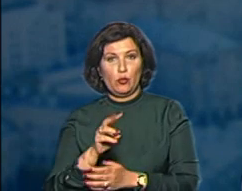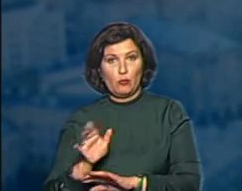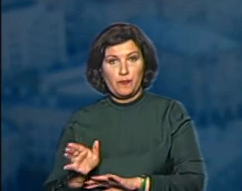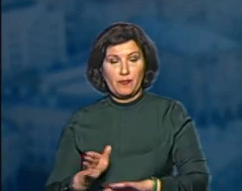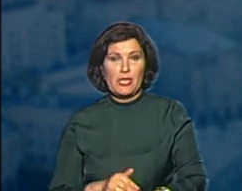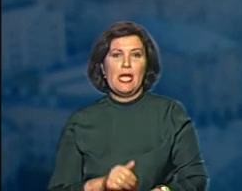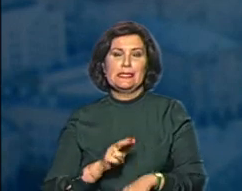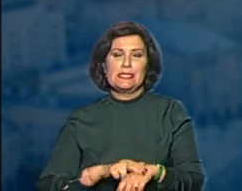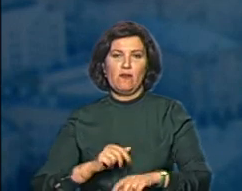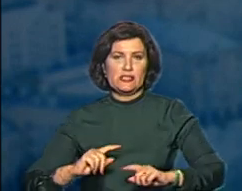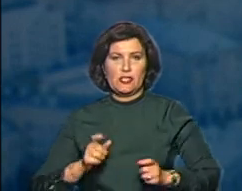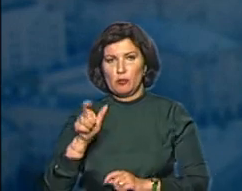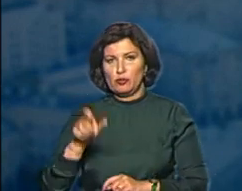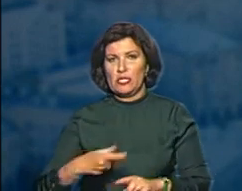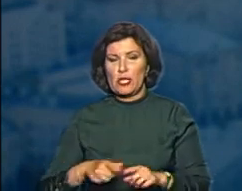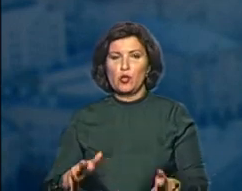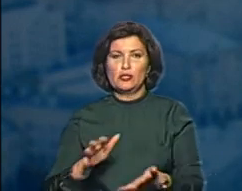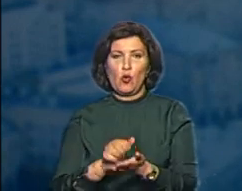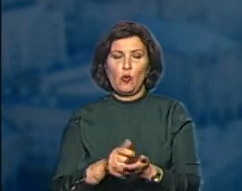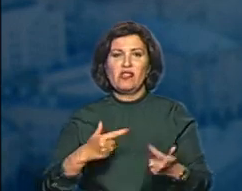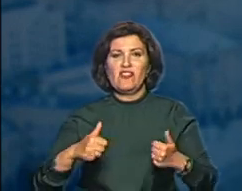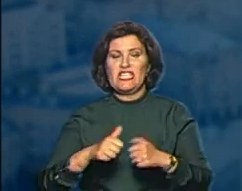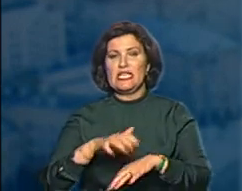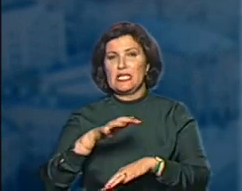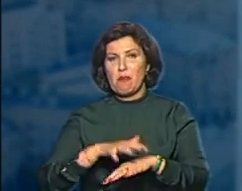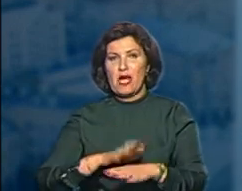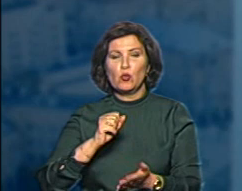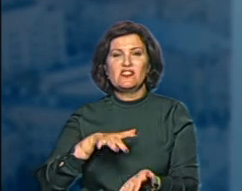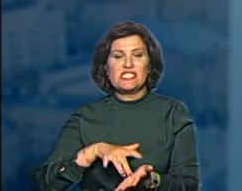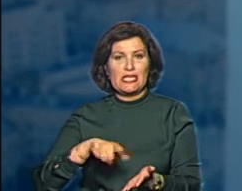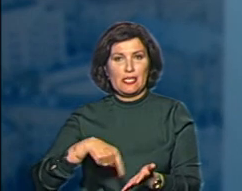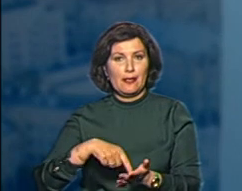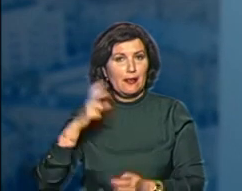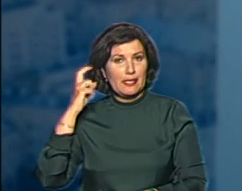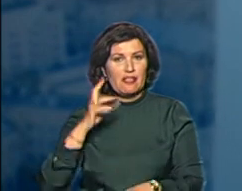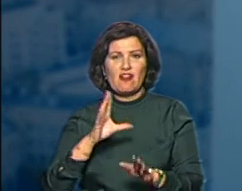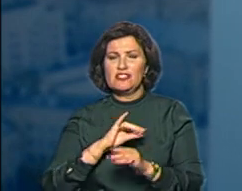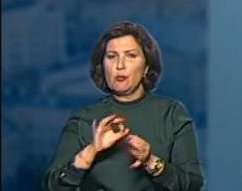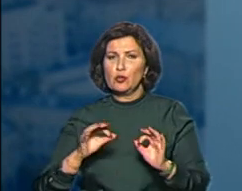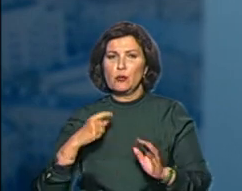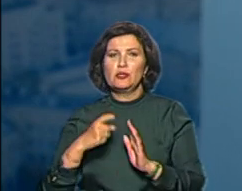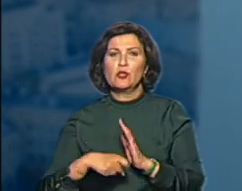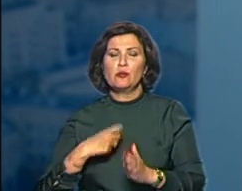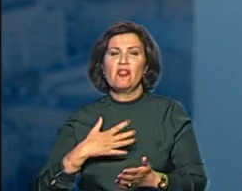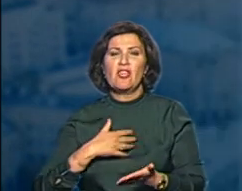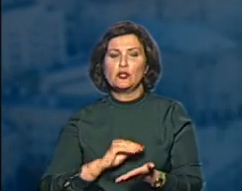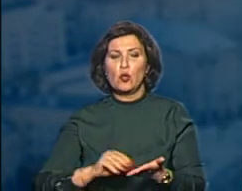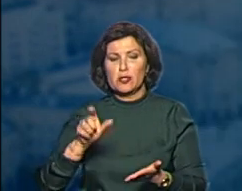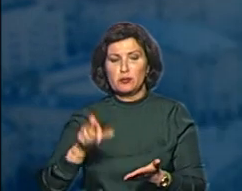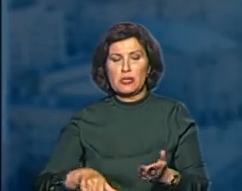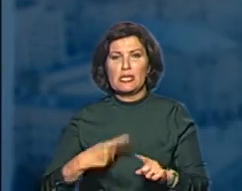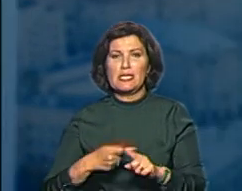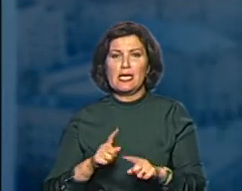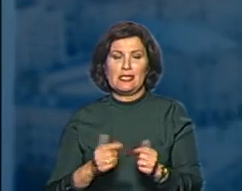Отже, силовики затримали чоловіка, який захопив відділення банку в центрі Києва. Усі подробиці розпитаємо в нашої кореспондентки Роксолани Бучаєва. Вона зараз